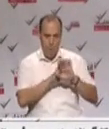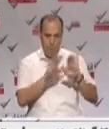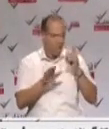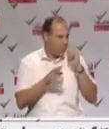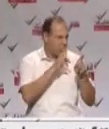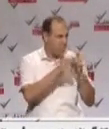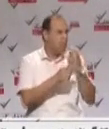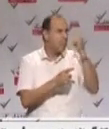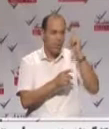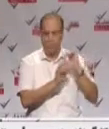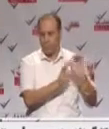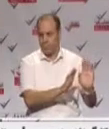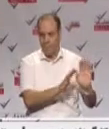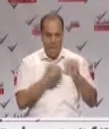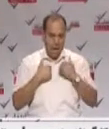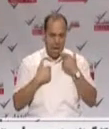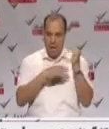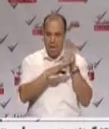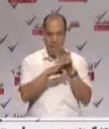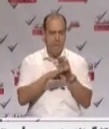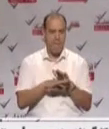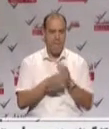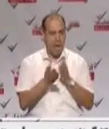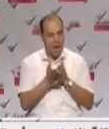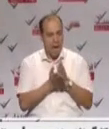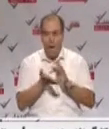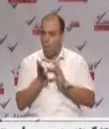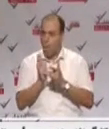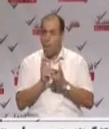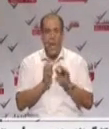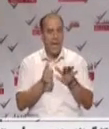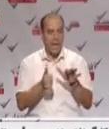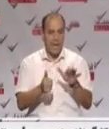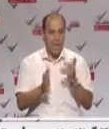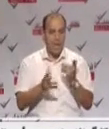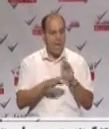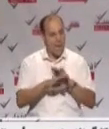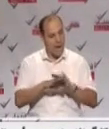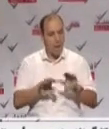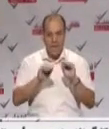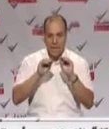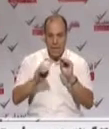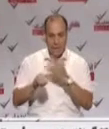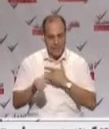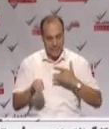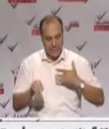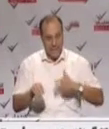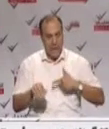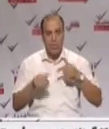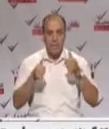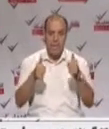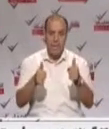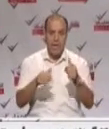والكراهية والتكفير. إننا سوف ندافع عن حق جميع أهالي أريانا في الأمن، في التعليم، في الصحة، في العيش